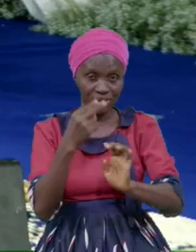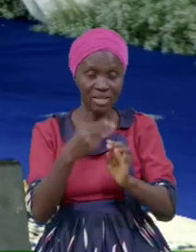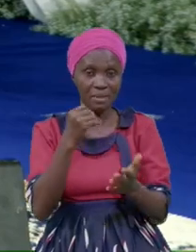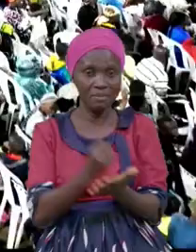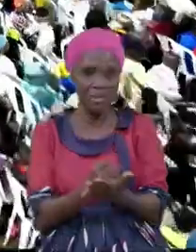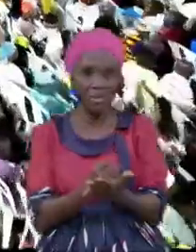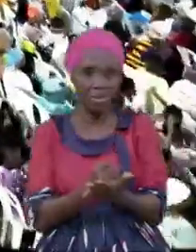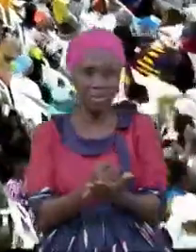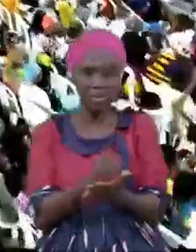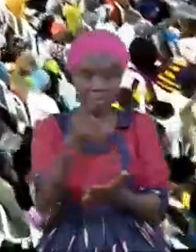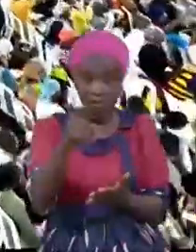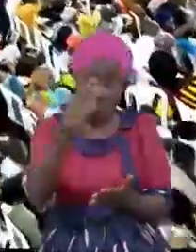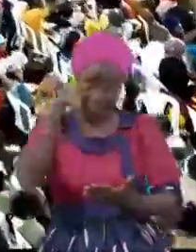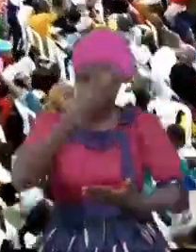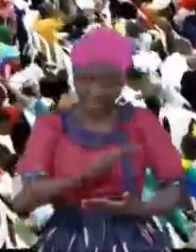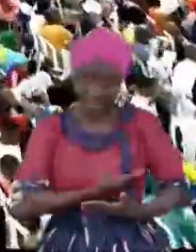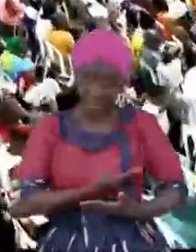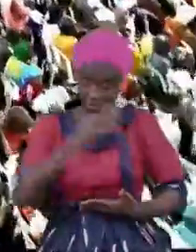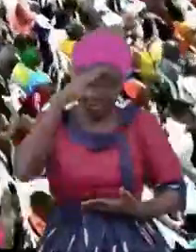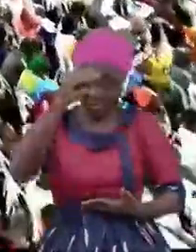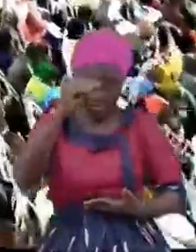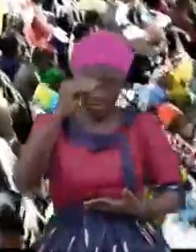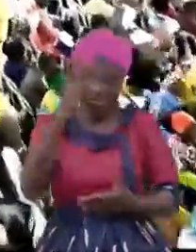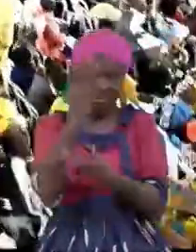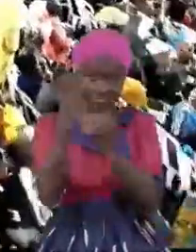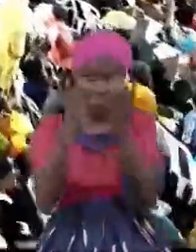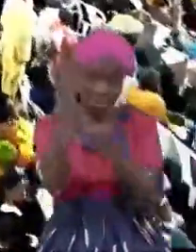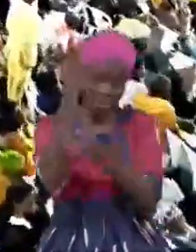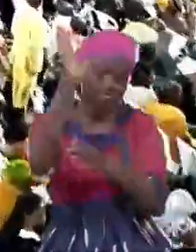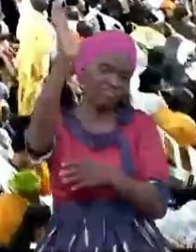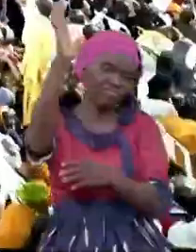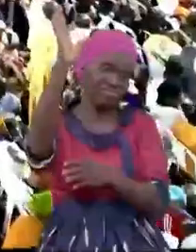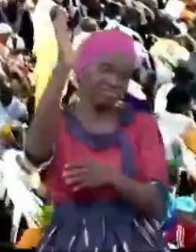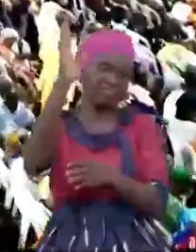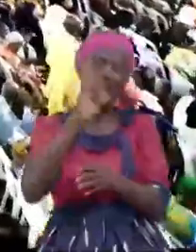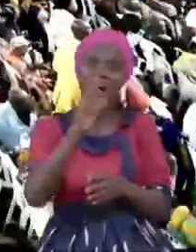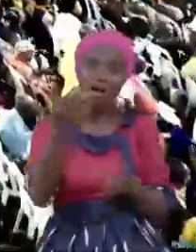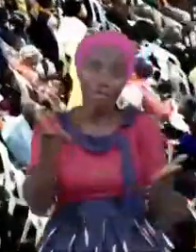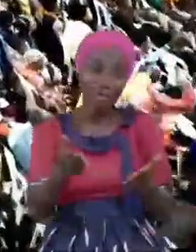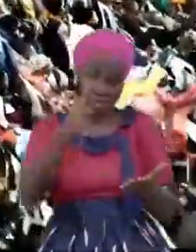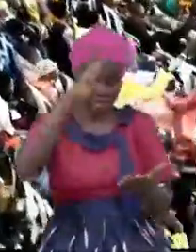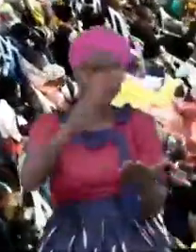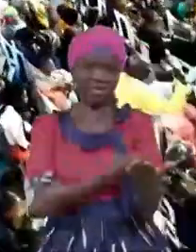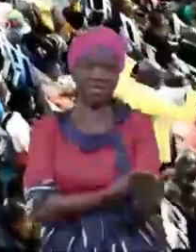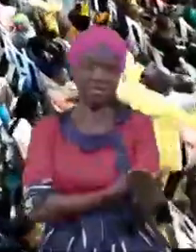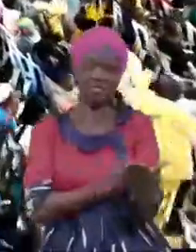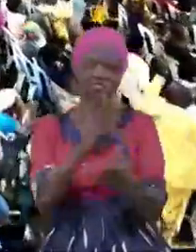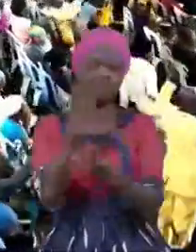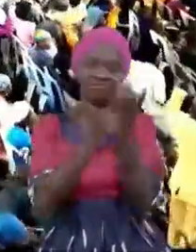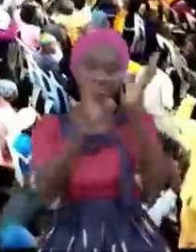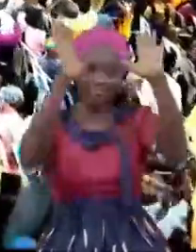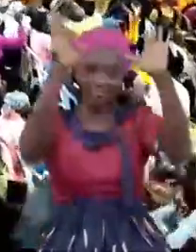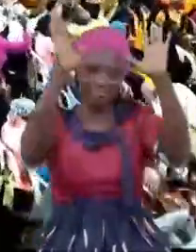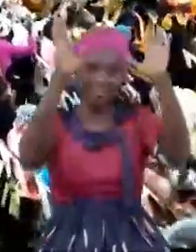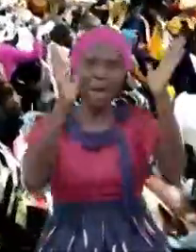fils, est-ce que vous êtes là? Mes garçons, est-ce que vous êtes là? Où êtes-vous? Gloire